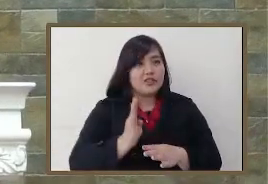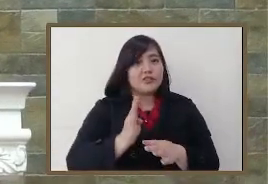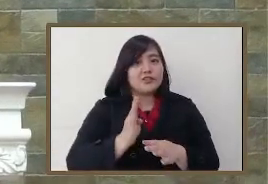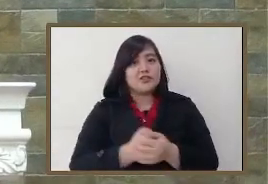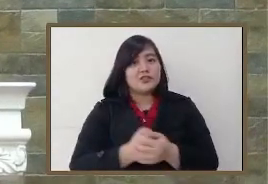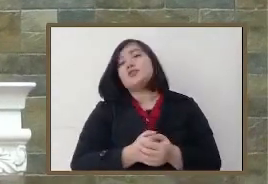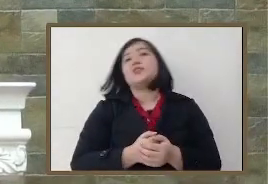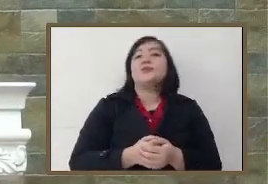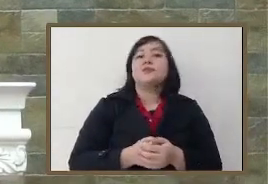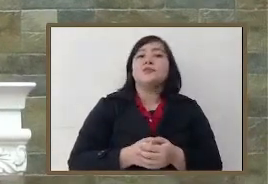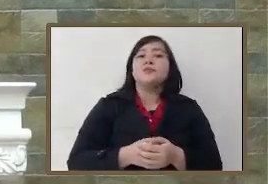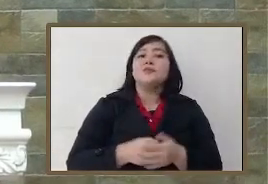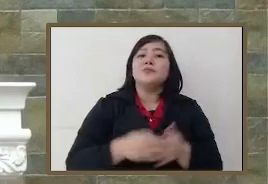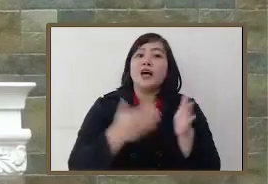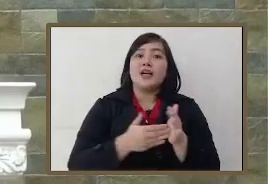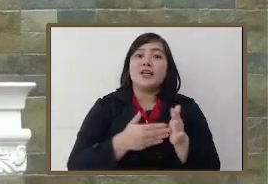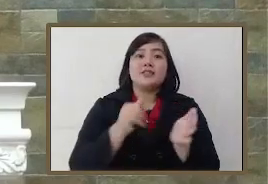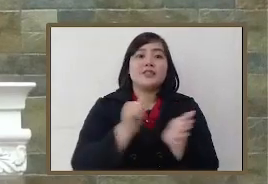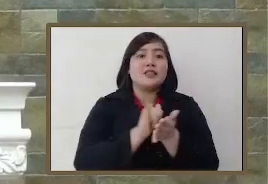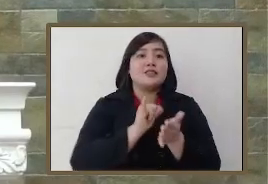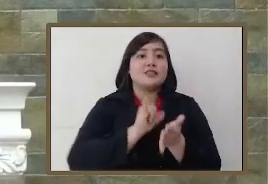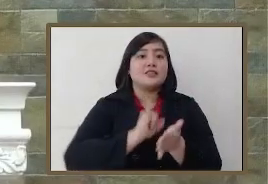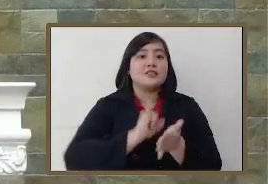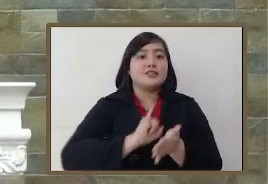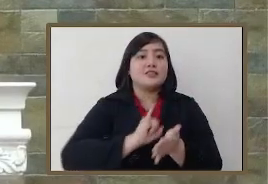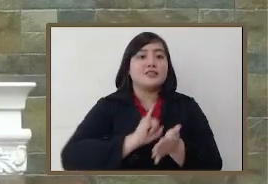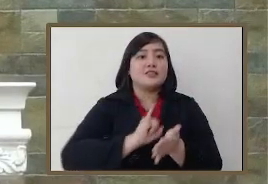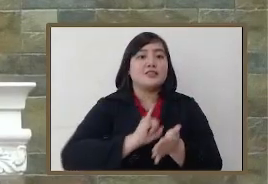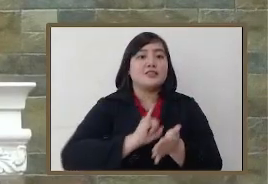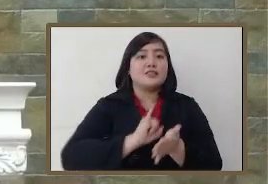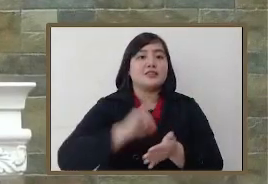DNA na natin. Meron tayong tinatawag na